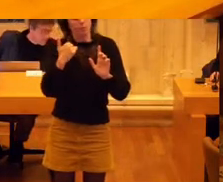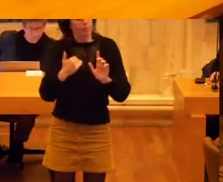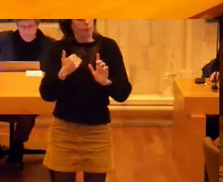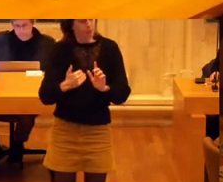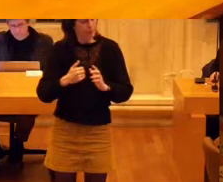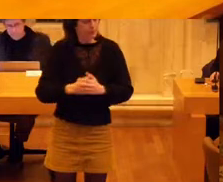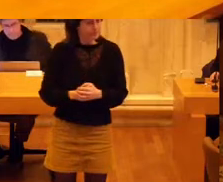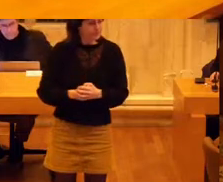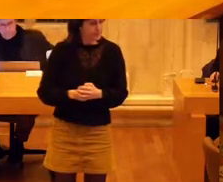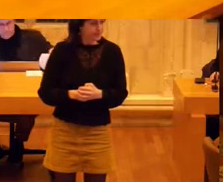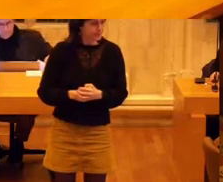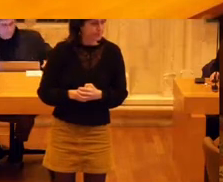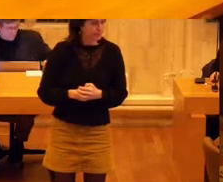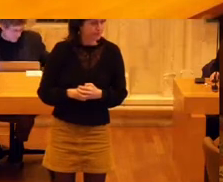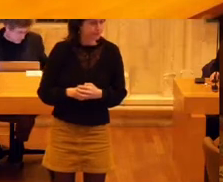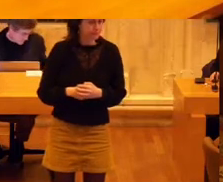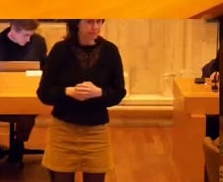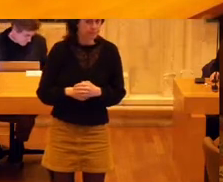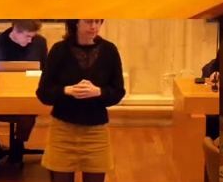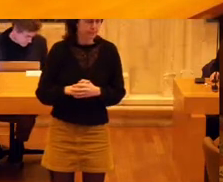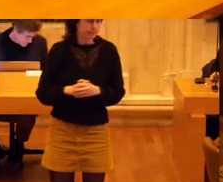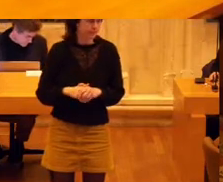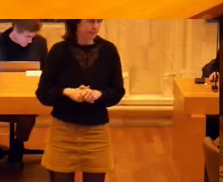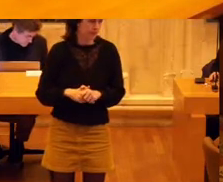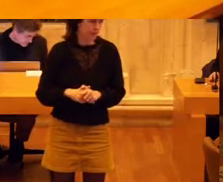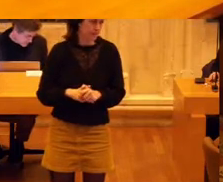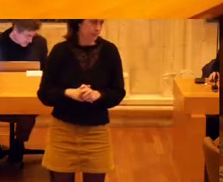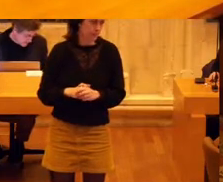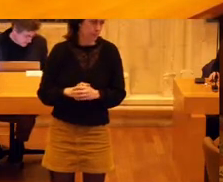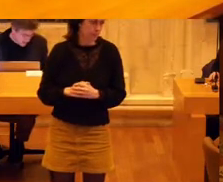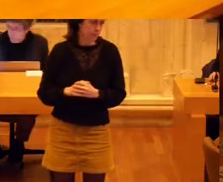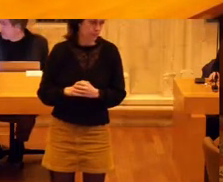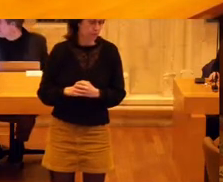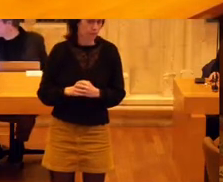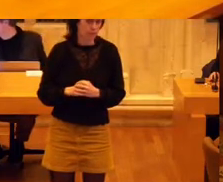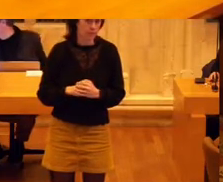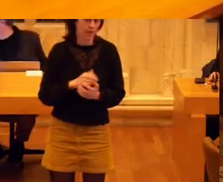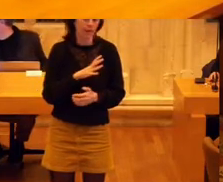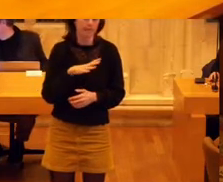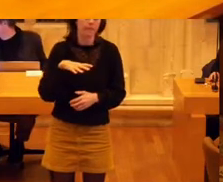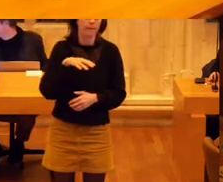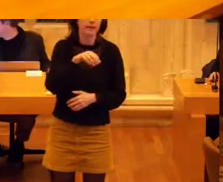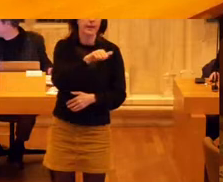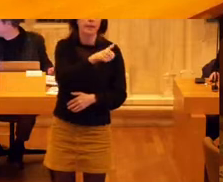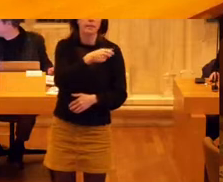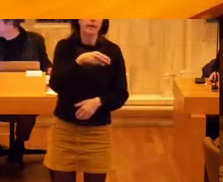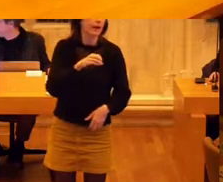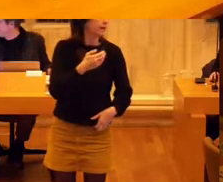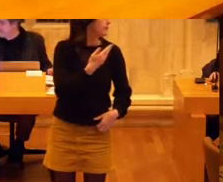la transition, de l'appel à projet quartier en transition. Il y a une question de Madame Anne, allez-y. Je